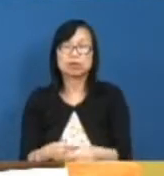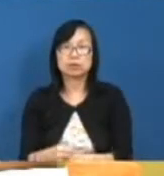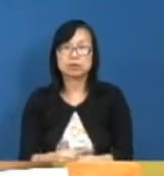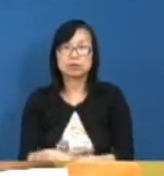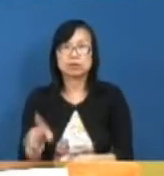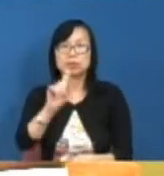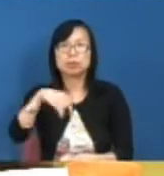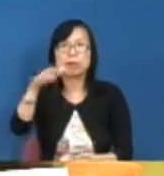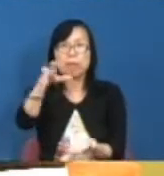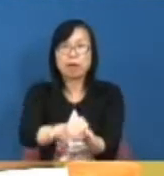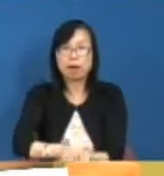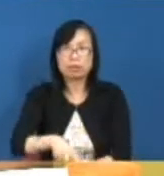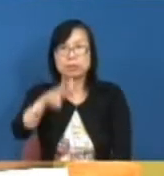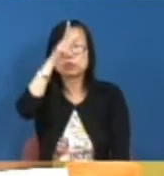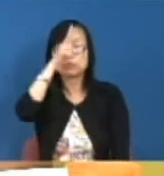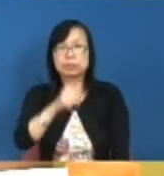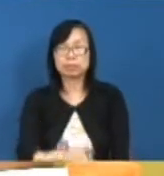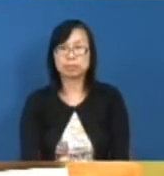霸的嗎？政府的嘛，